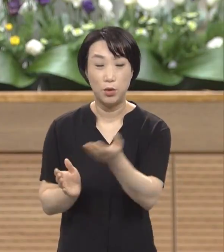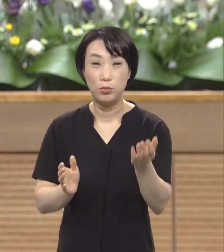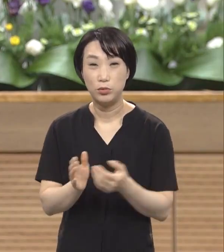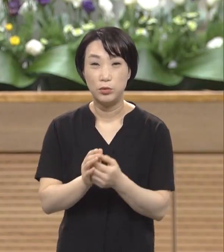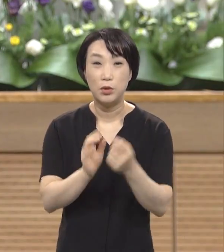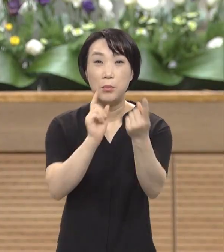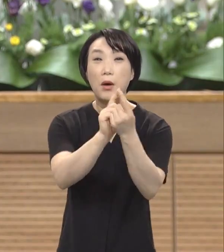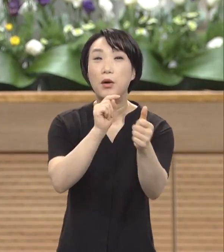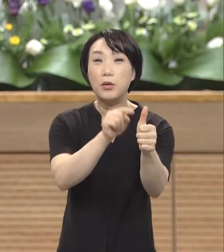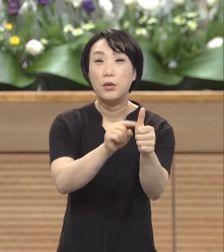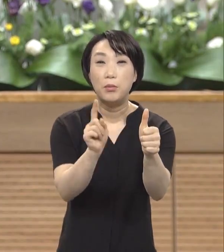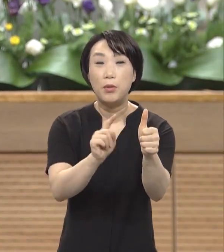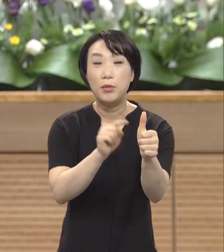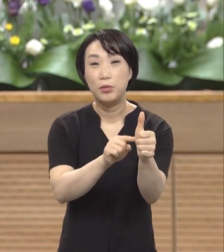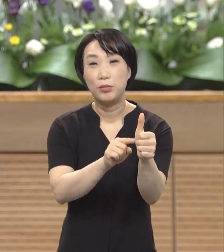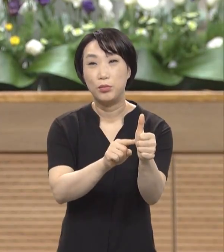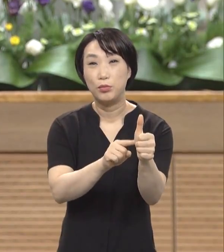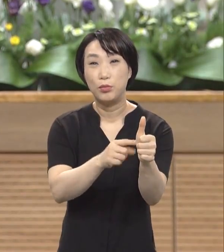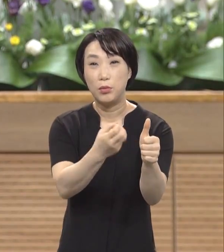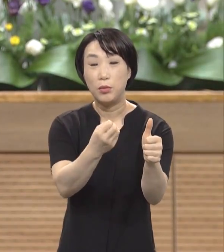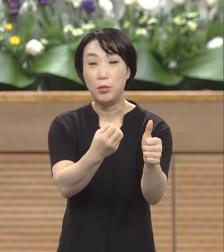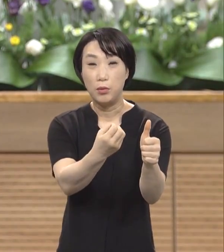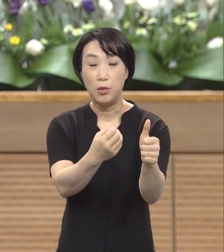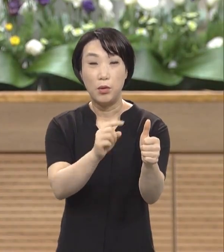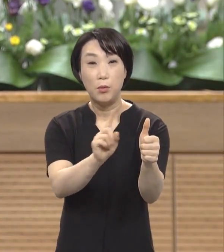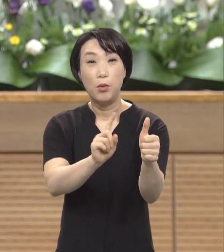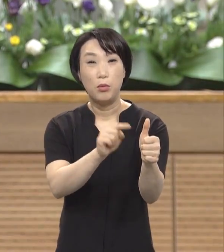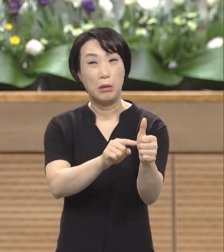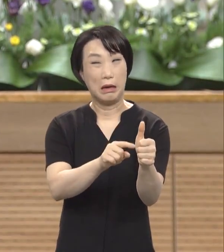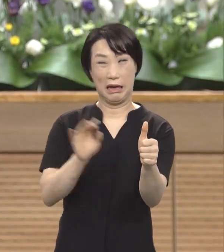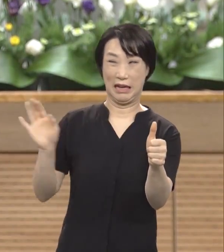아무도 그 말에 인정을 안 해.